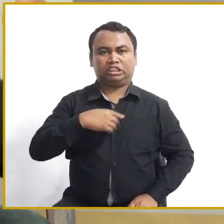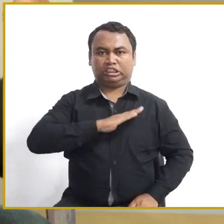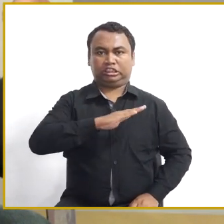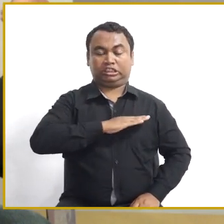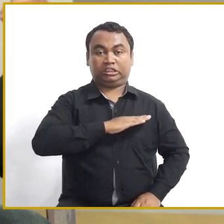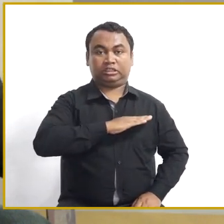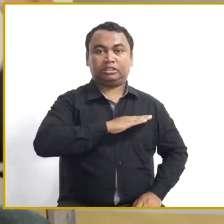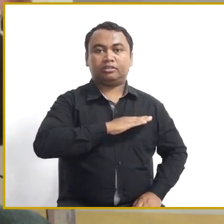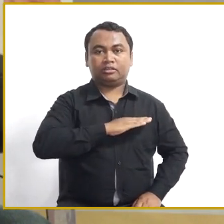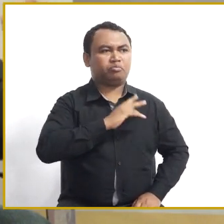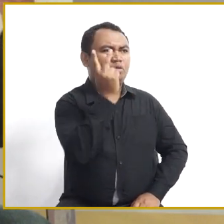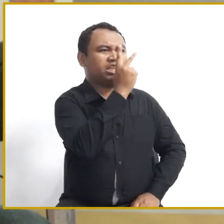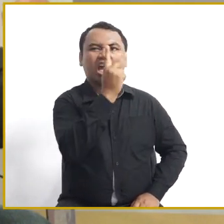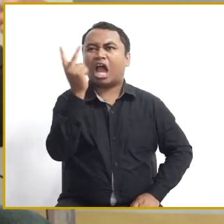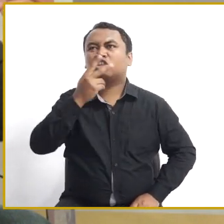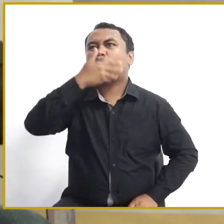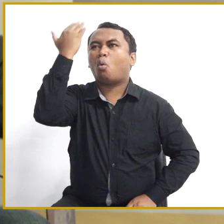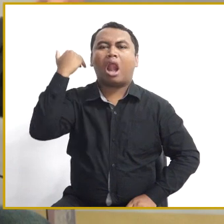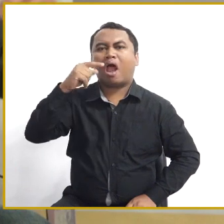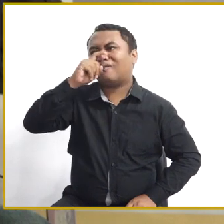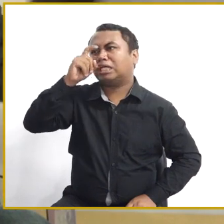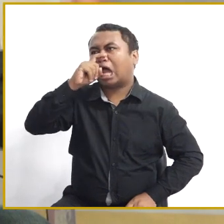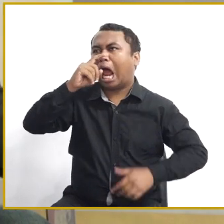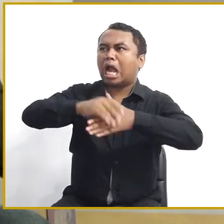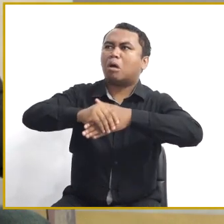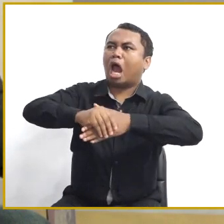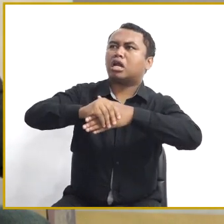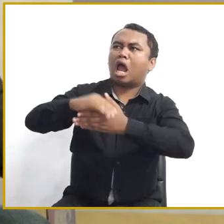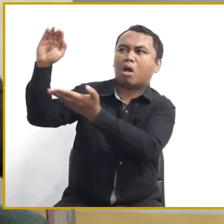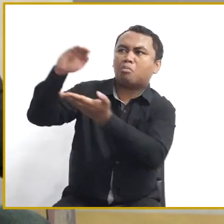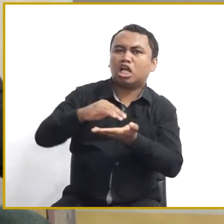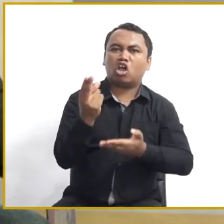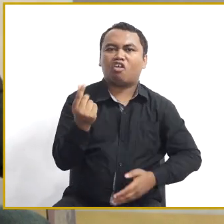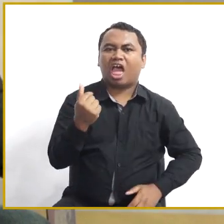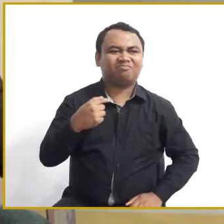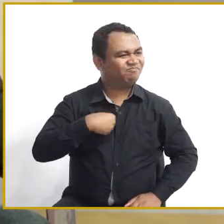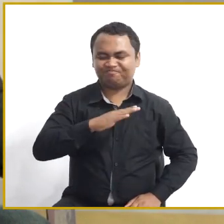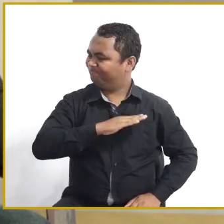hikaroka partenaire na bailleur de fonds any ivelany.